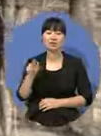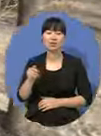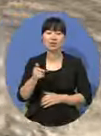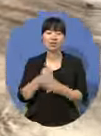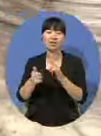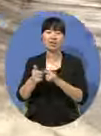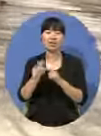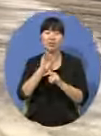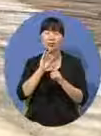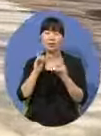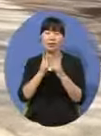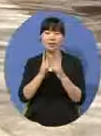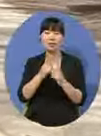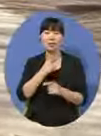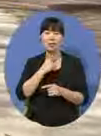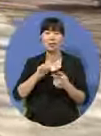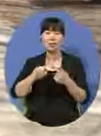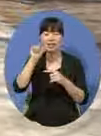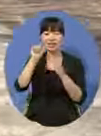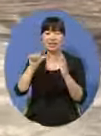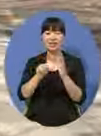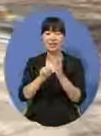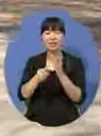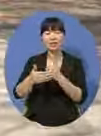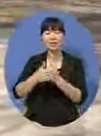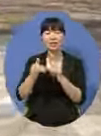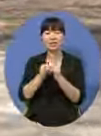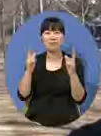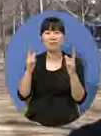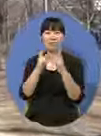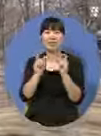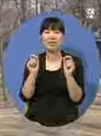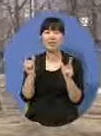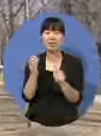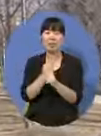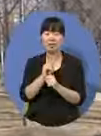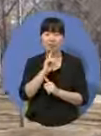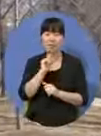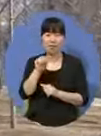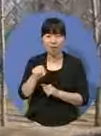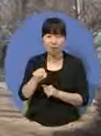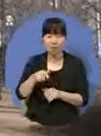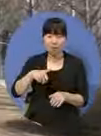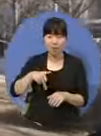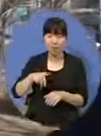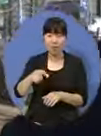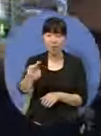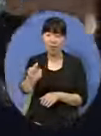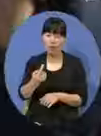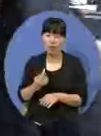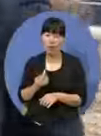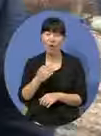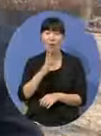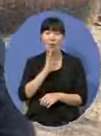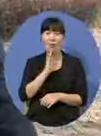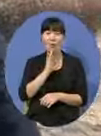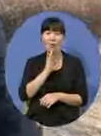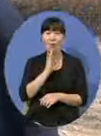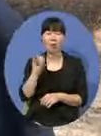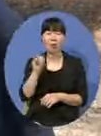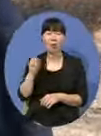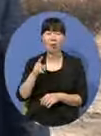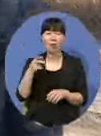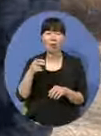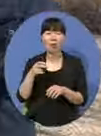그토록 만나고 싶었던 인생의 멘토를 만날 기회를 얻었다. 꿈이 있을까, 졌어? 네. 야, 못